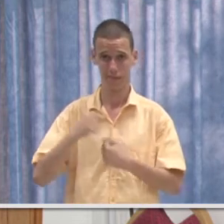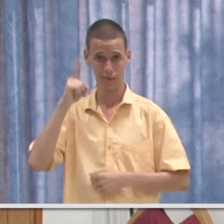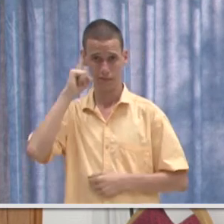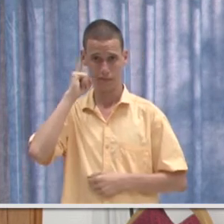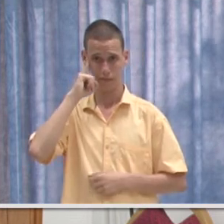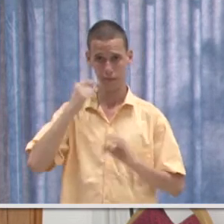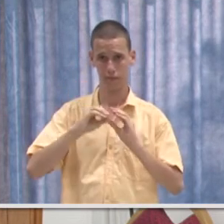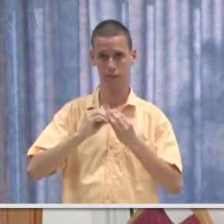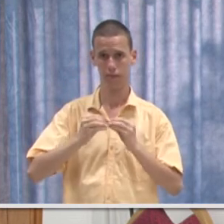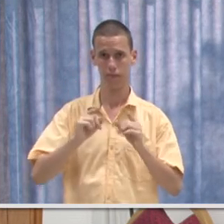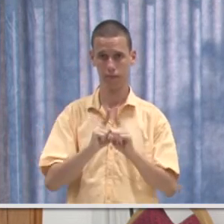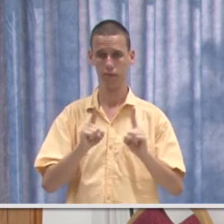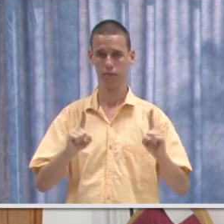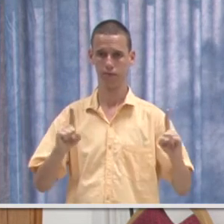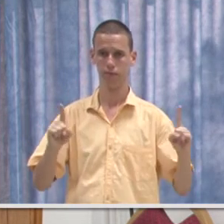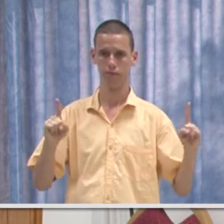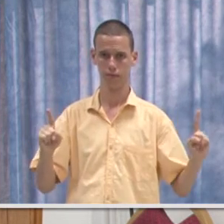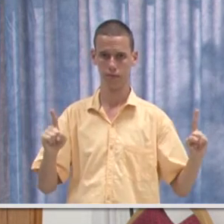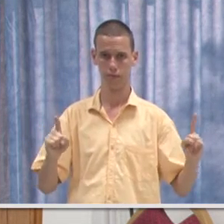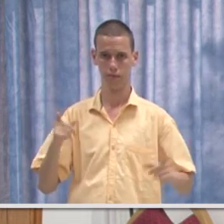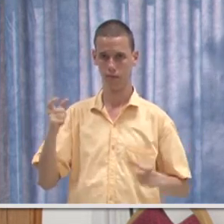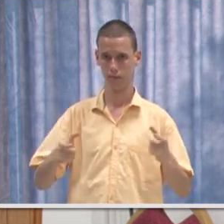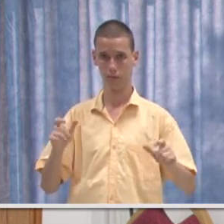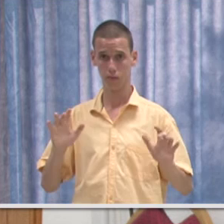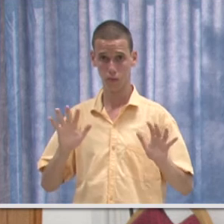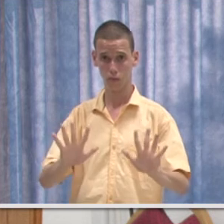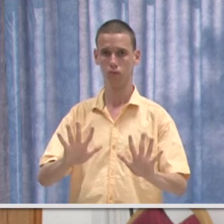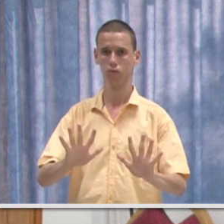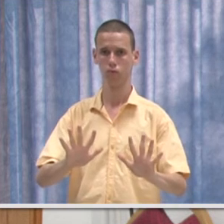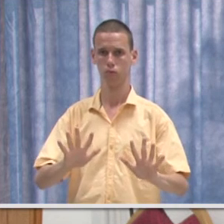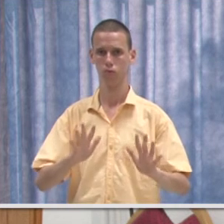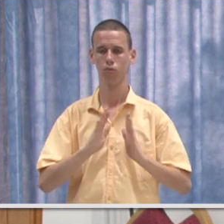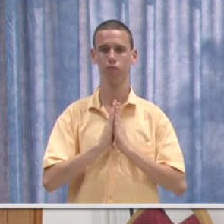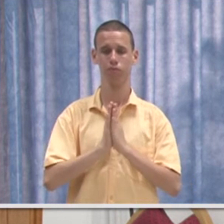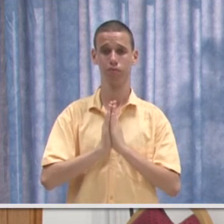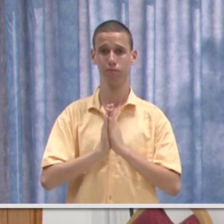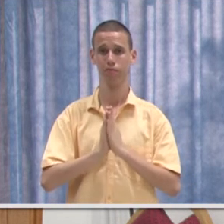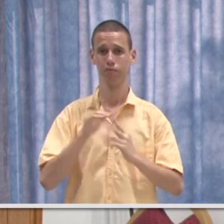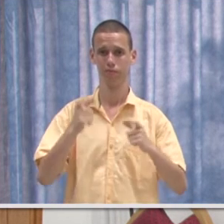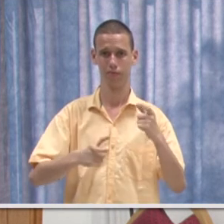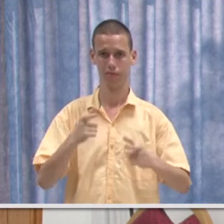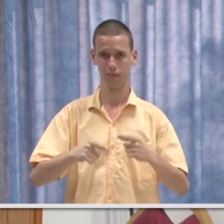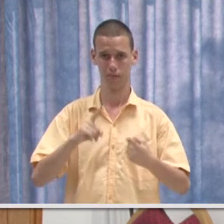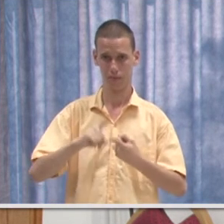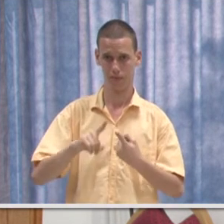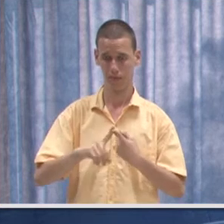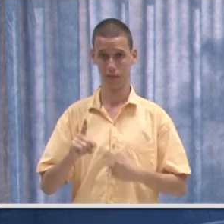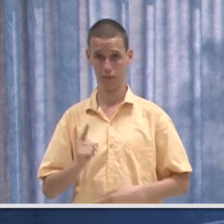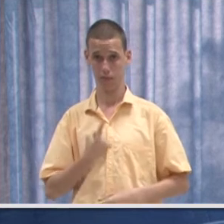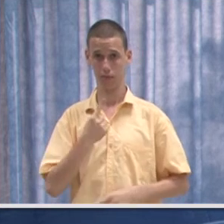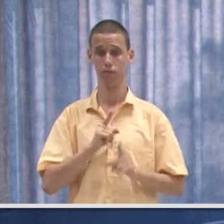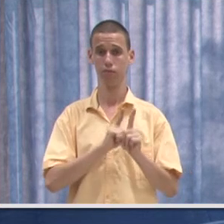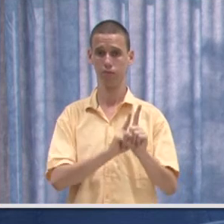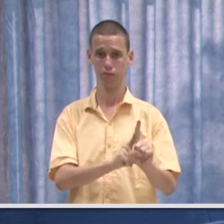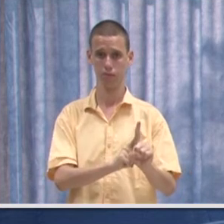nous envie de tout le monde et nous besoin coopération du monde pour ça et au ban nous ça ban les